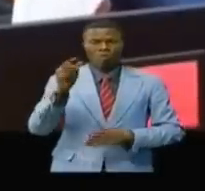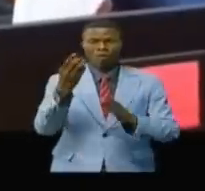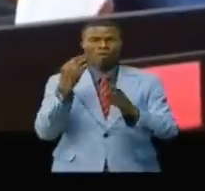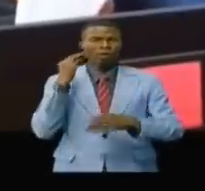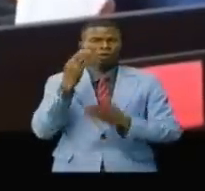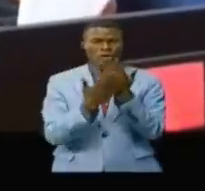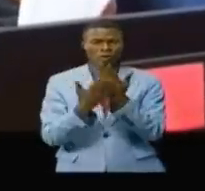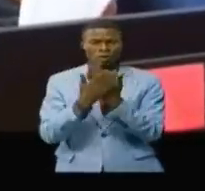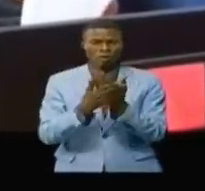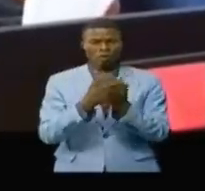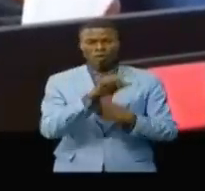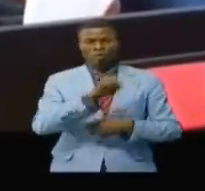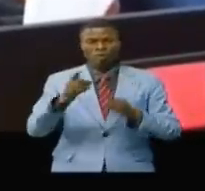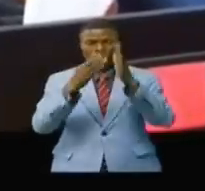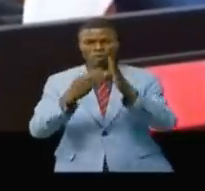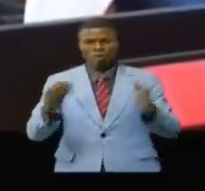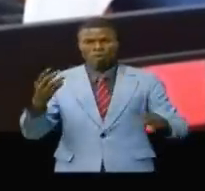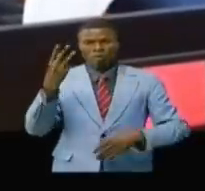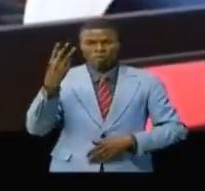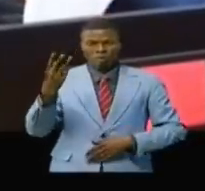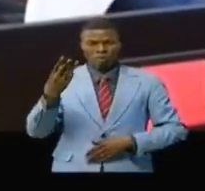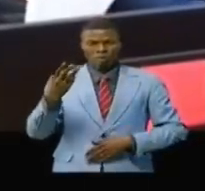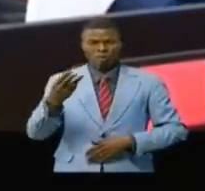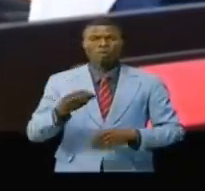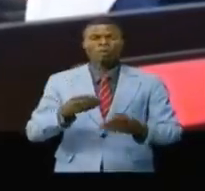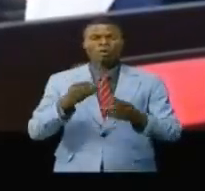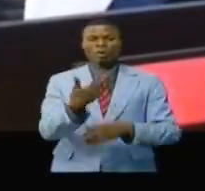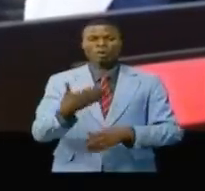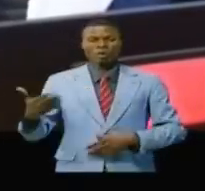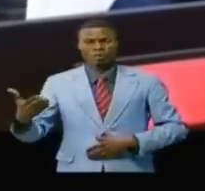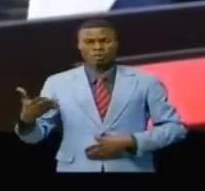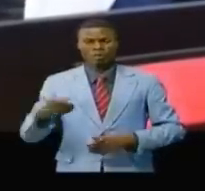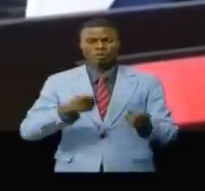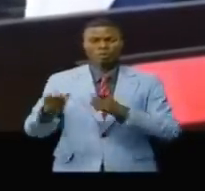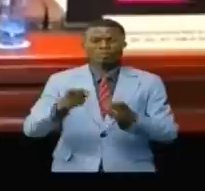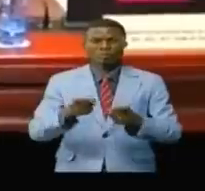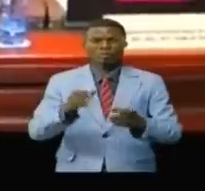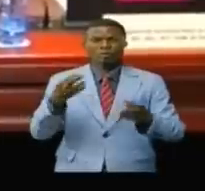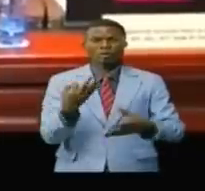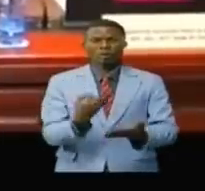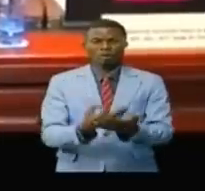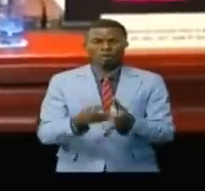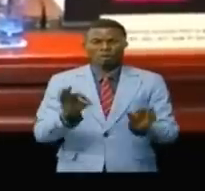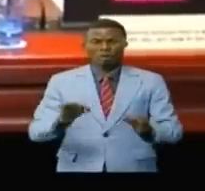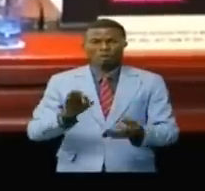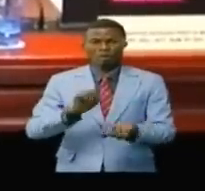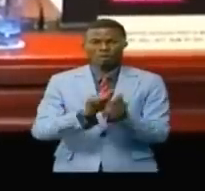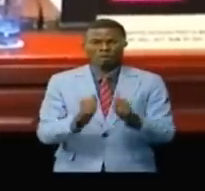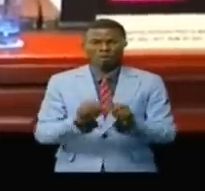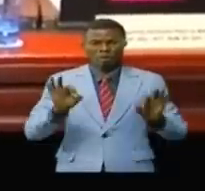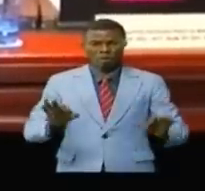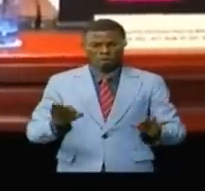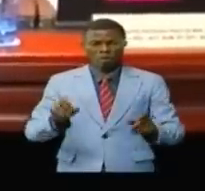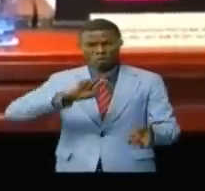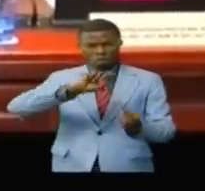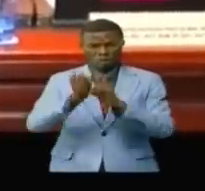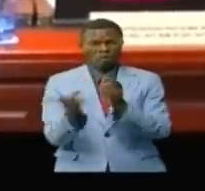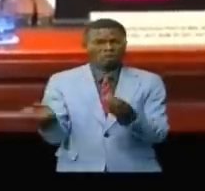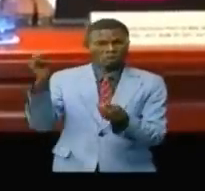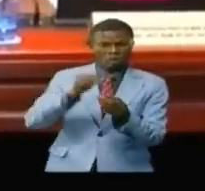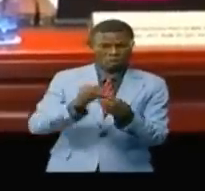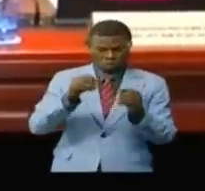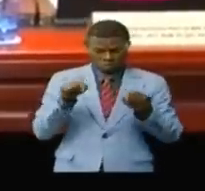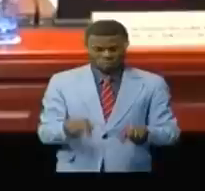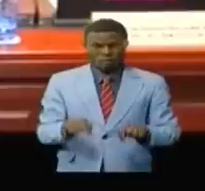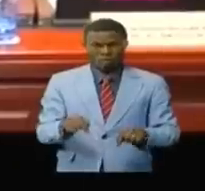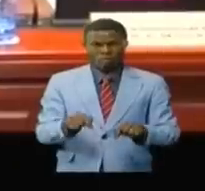juillet 1973, portant régime général de biens, régime foncier immobilier, régime de sûreté tel que modifié et complété à ces